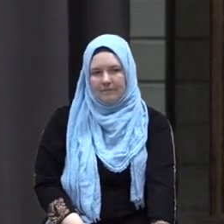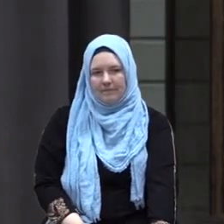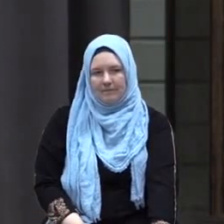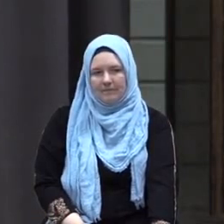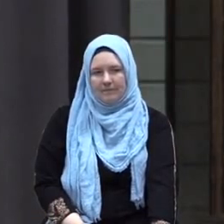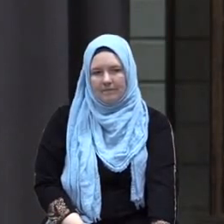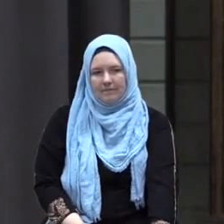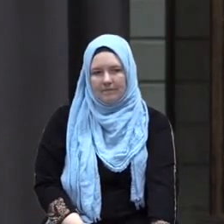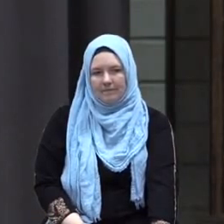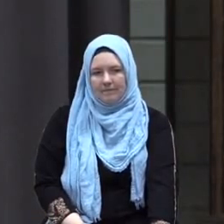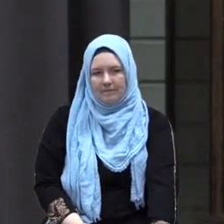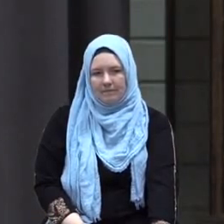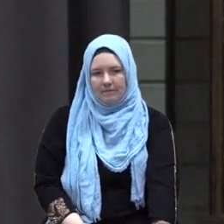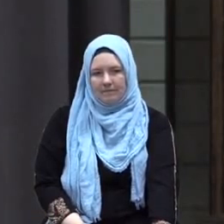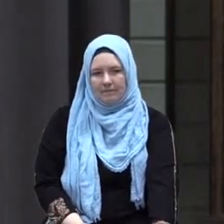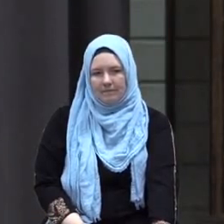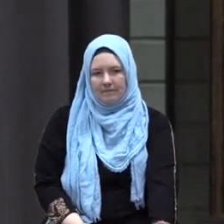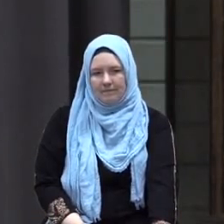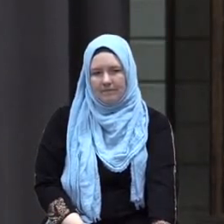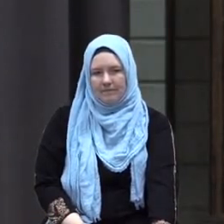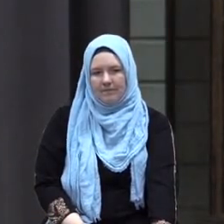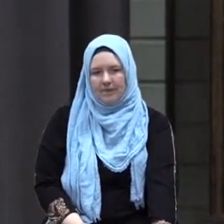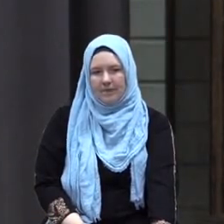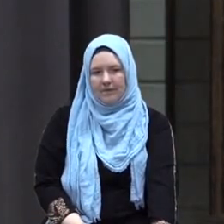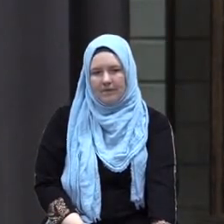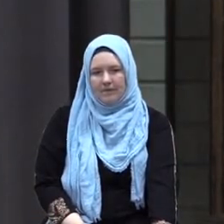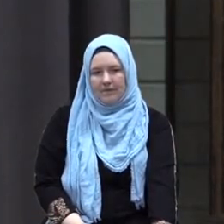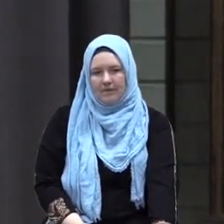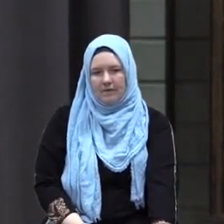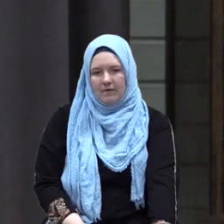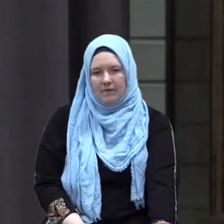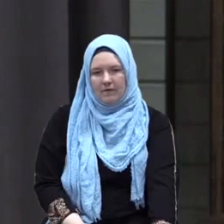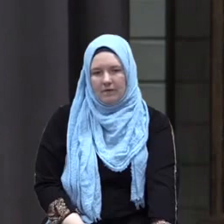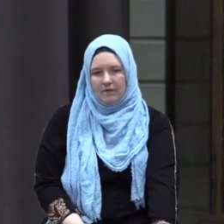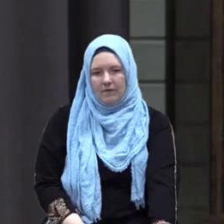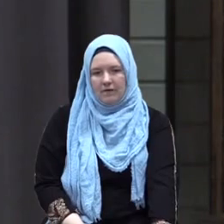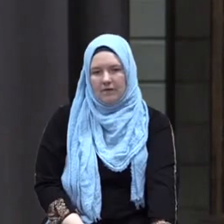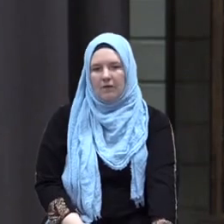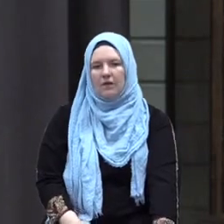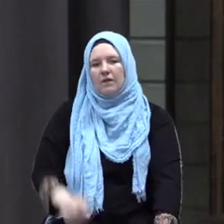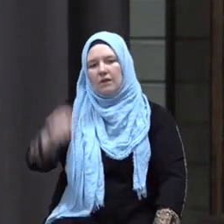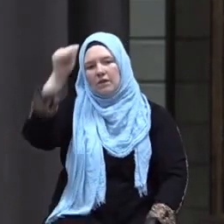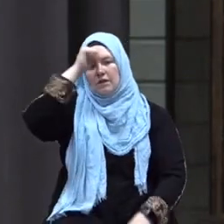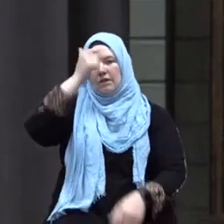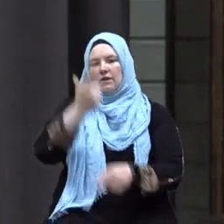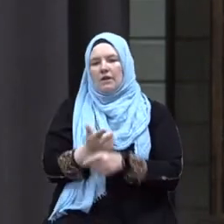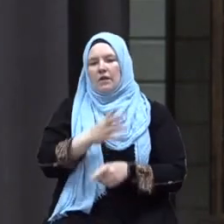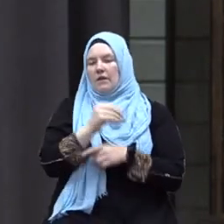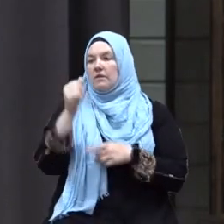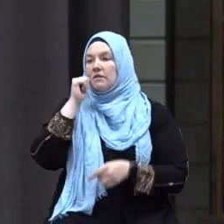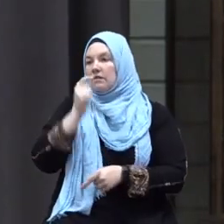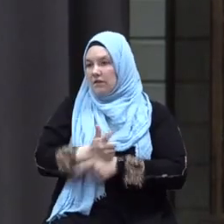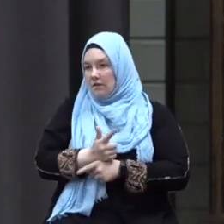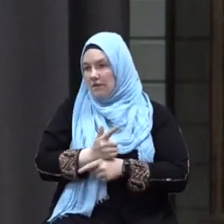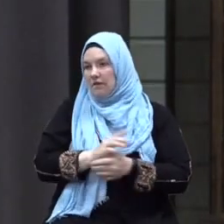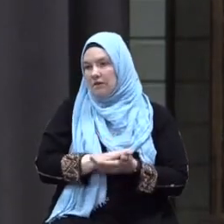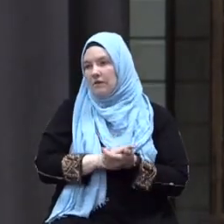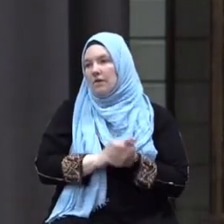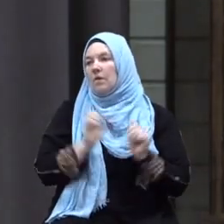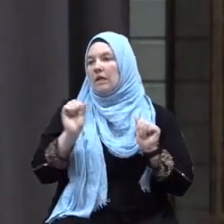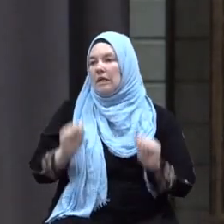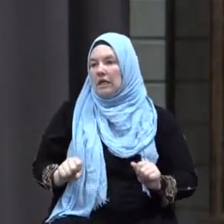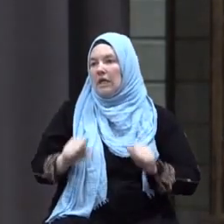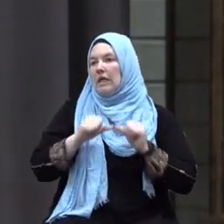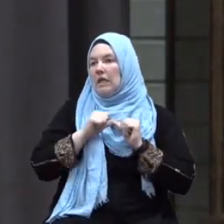إلى يوم الدين وعنا معهم بفضله يا أرحم الراحمين. Brothers and sisters, we can